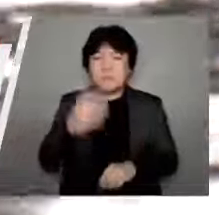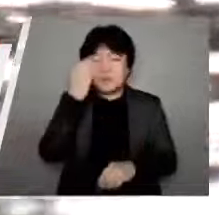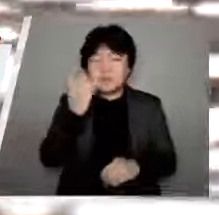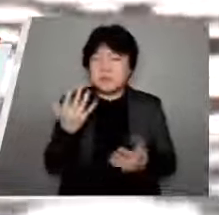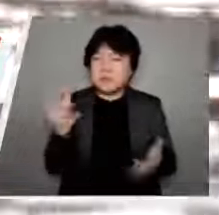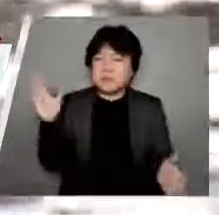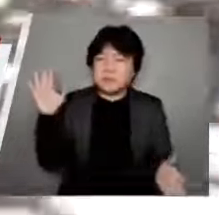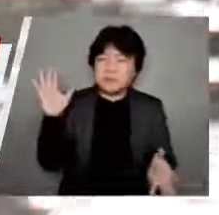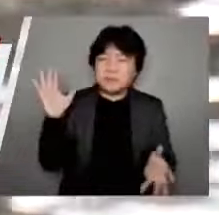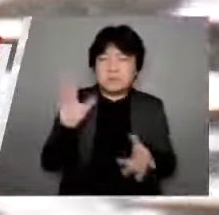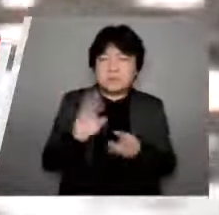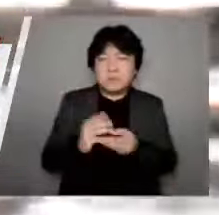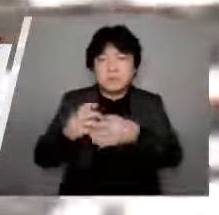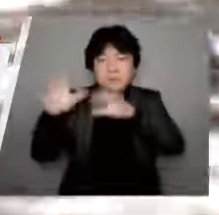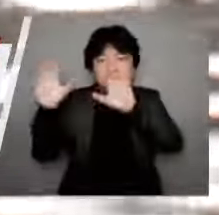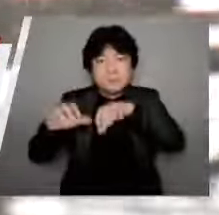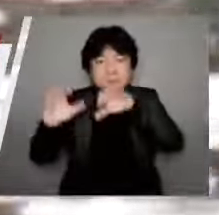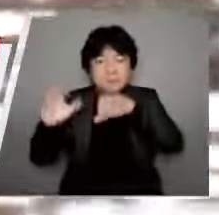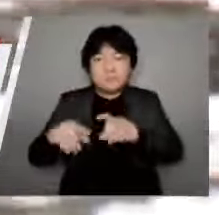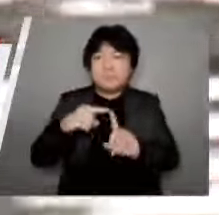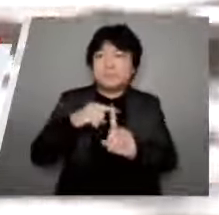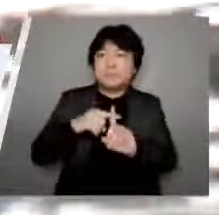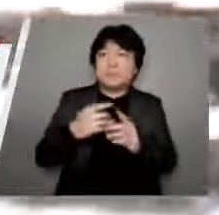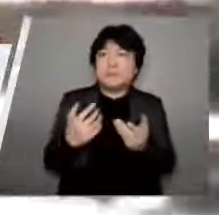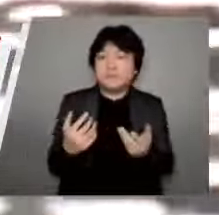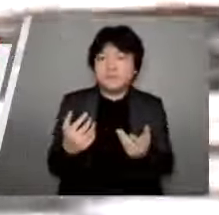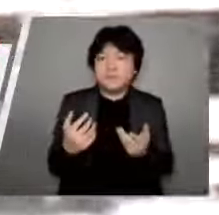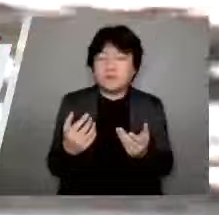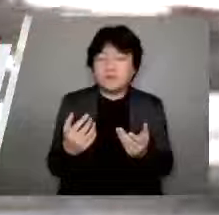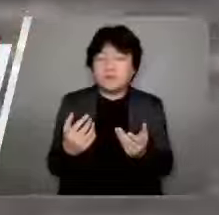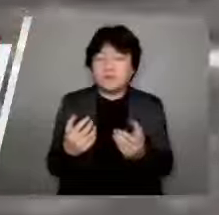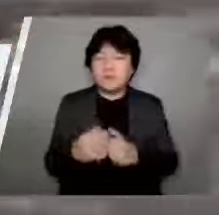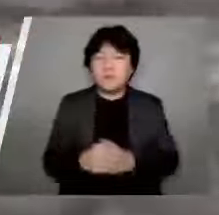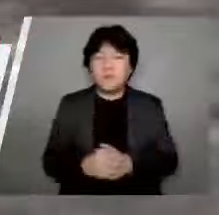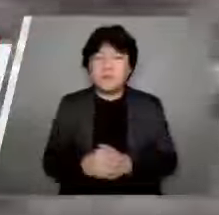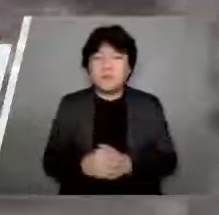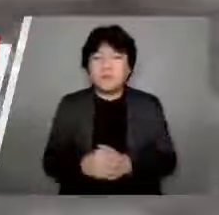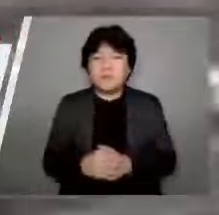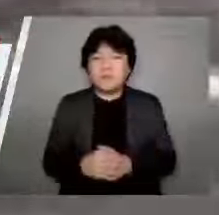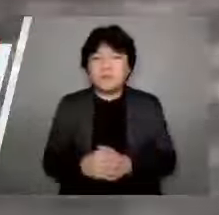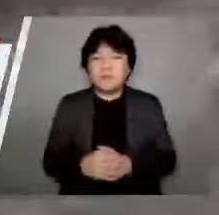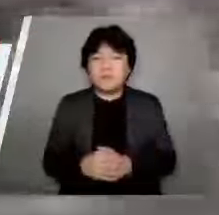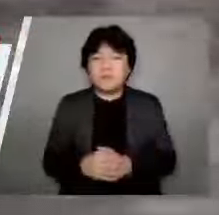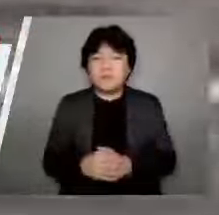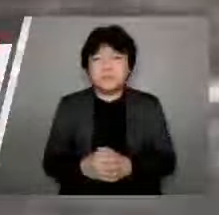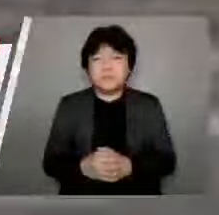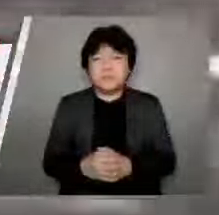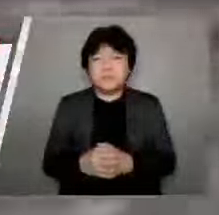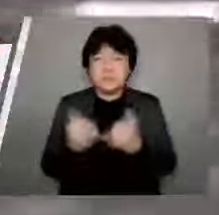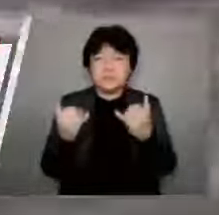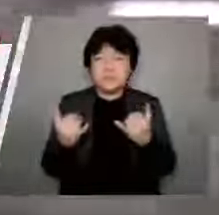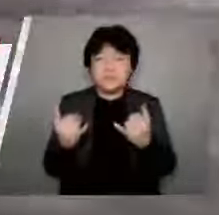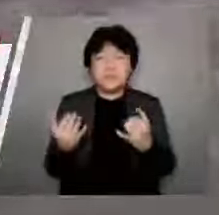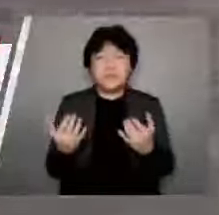bagyo, nasunod-sunod din po, no? Pinaiksing din po niya yung, lalo na po ngayon, nakaka-apekto sa